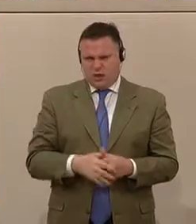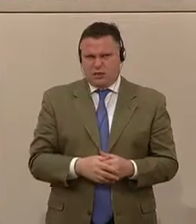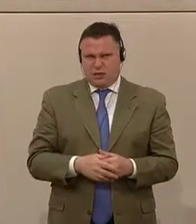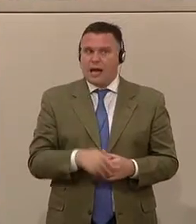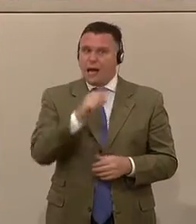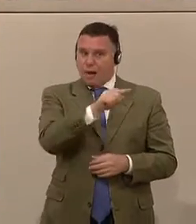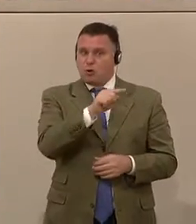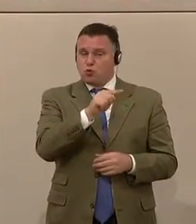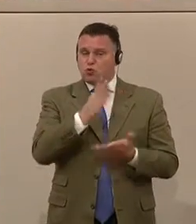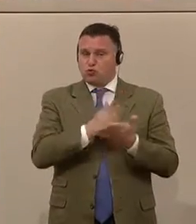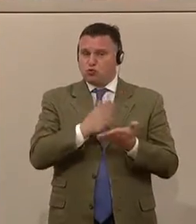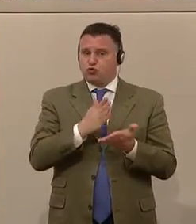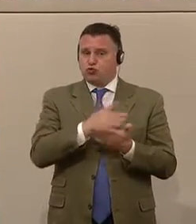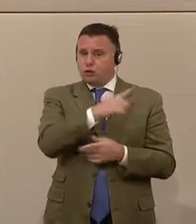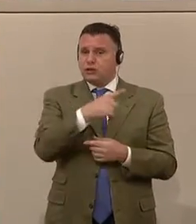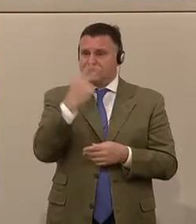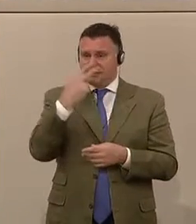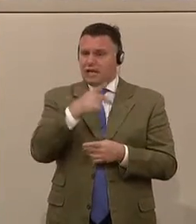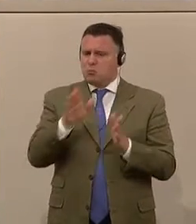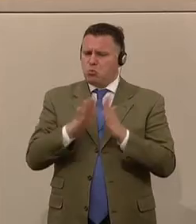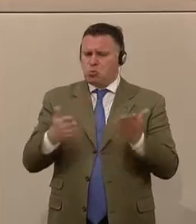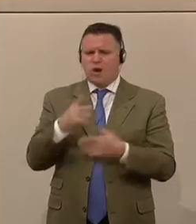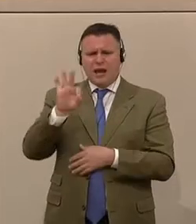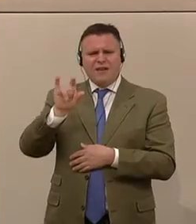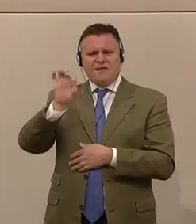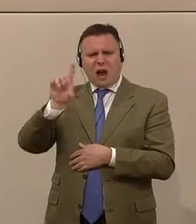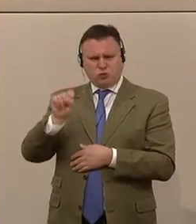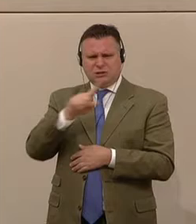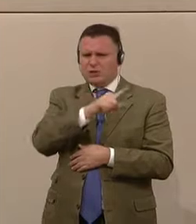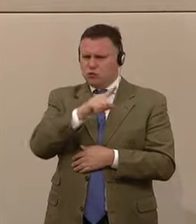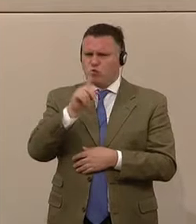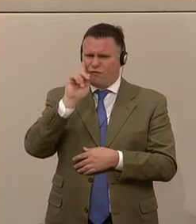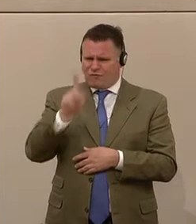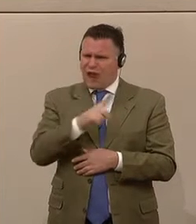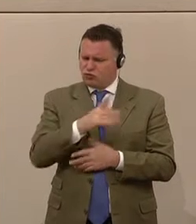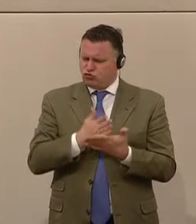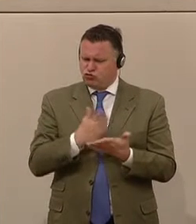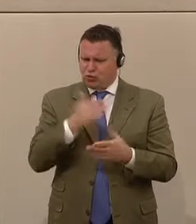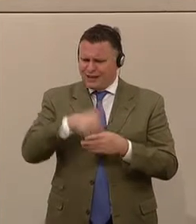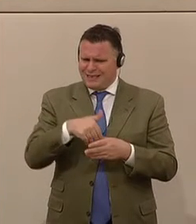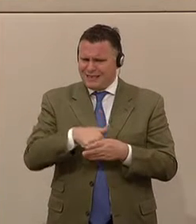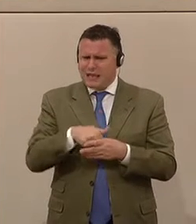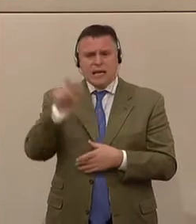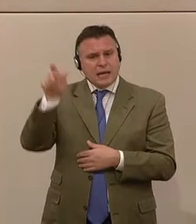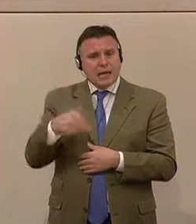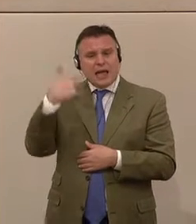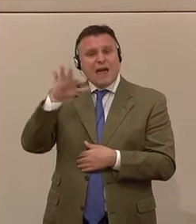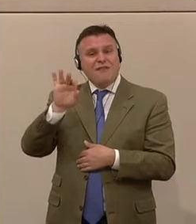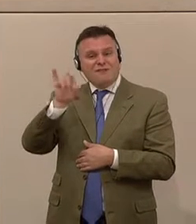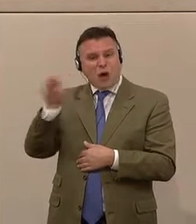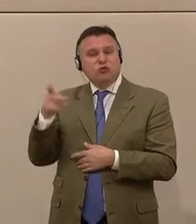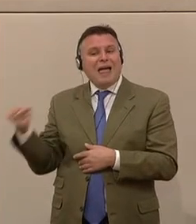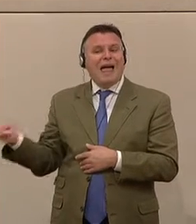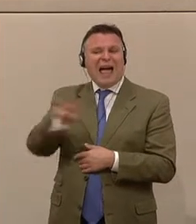aber auch, Herr Kern, weil Sie ja faustfest sind, sattelfest im Faust, was der Herr Faust antwortet auf